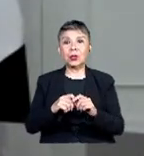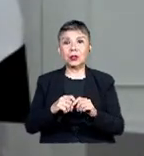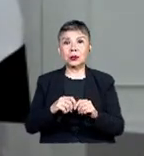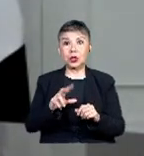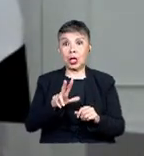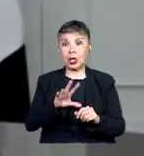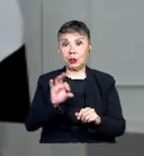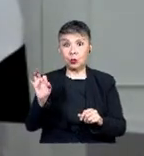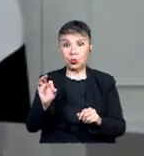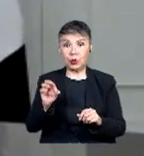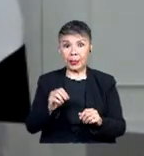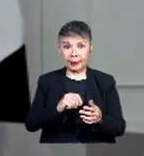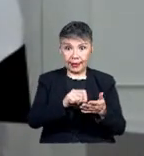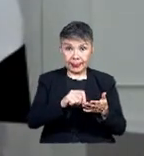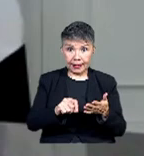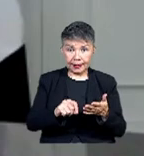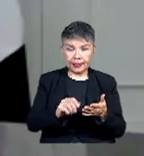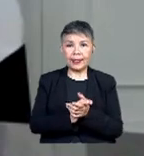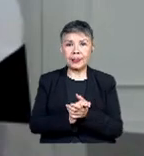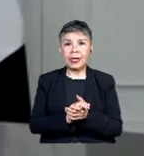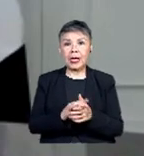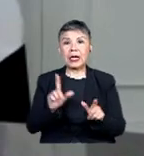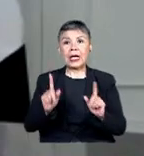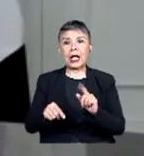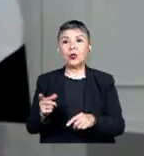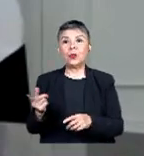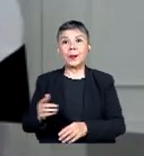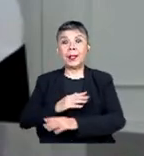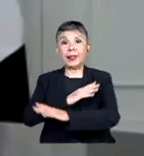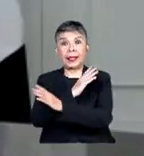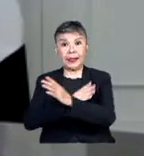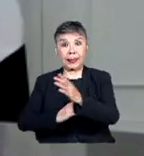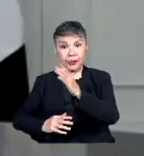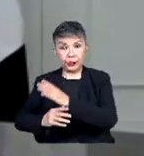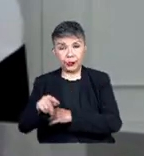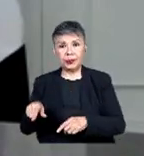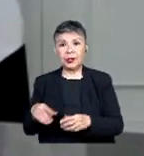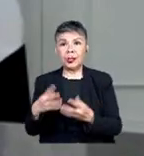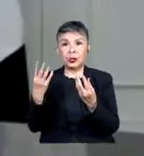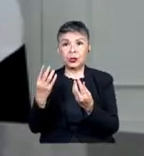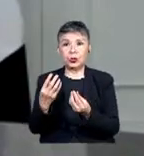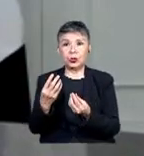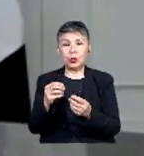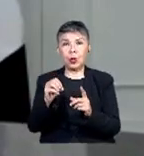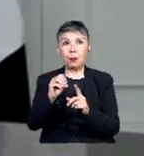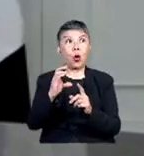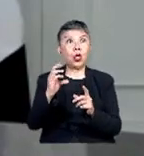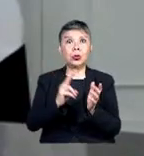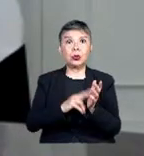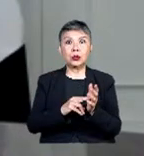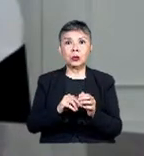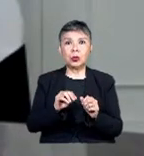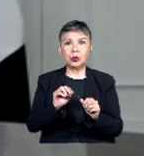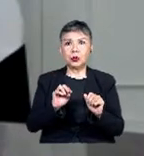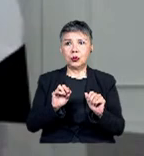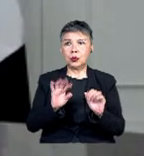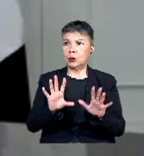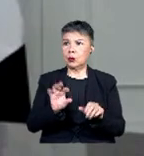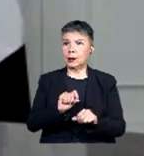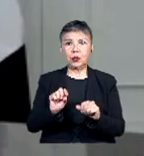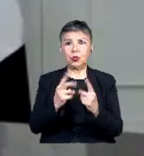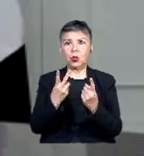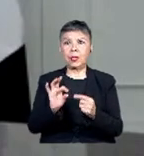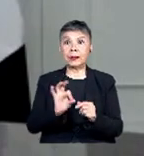3.500-an yang tercatat ya, yang tercatat, sementara PON-nya sekitar